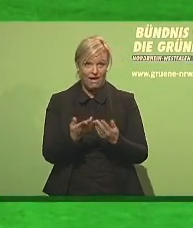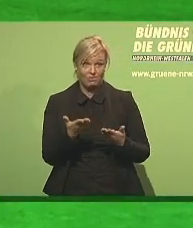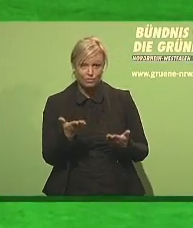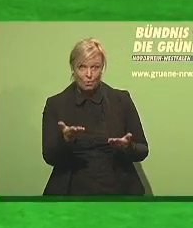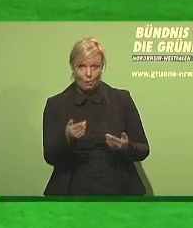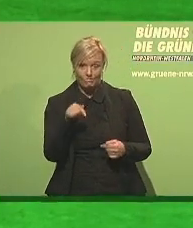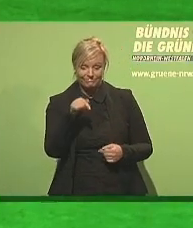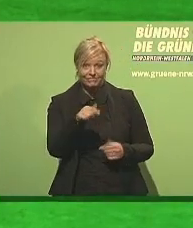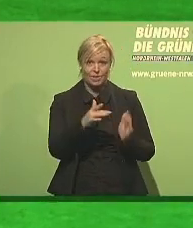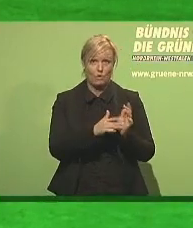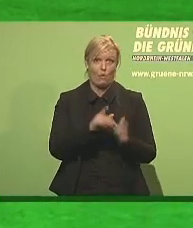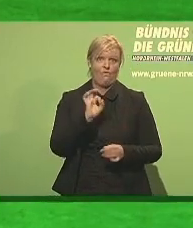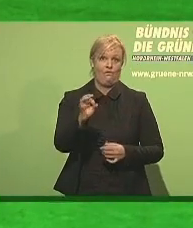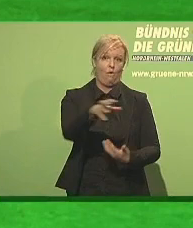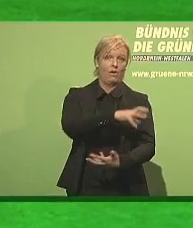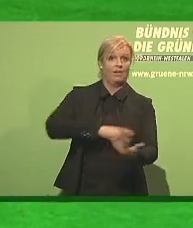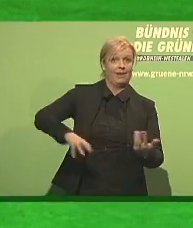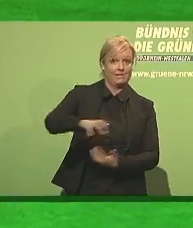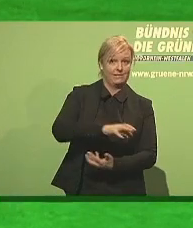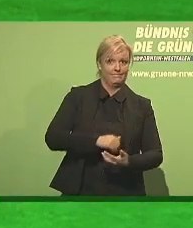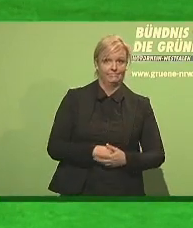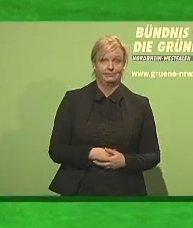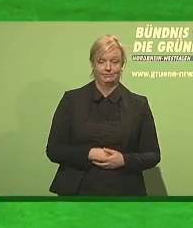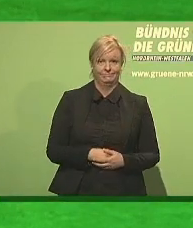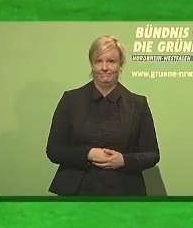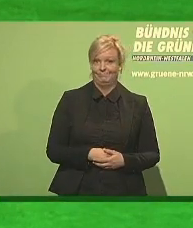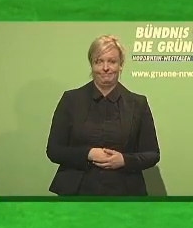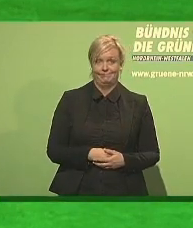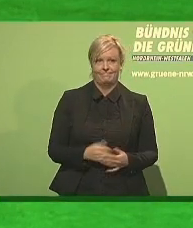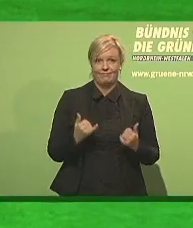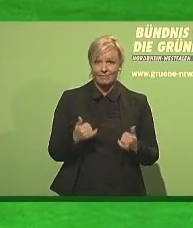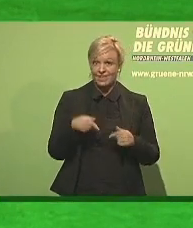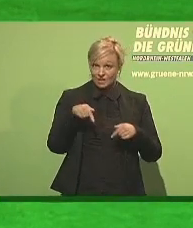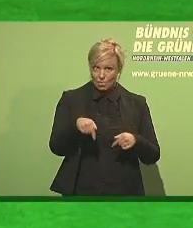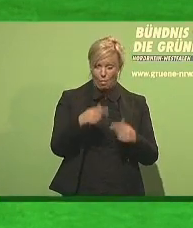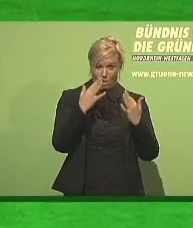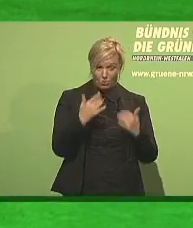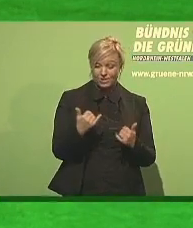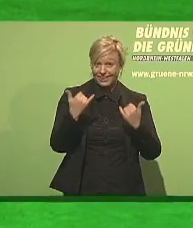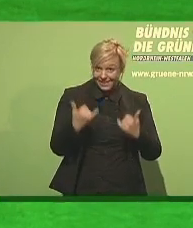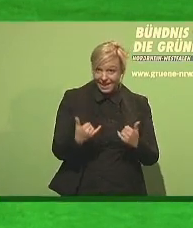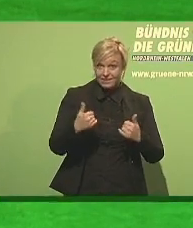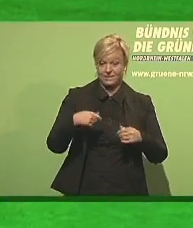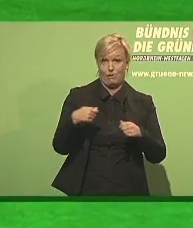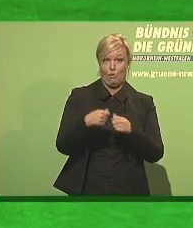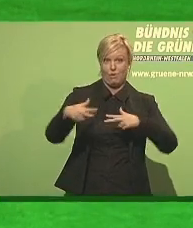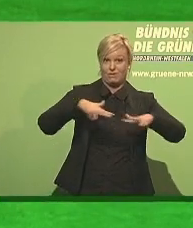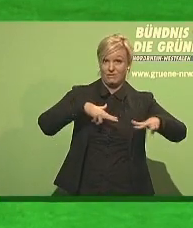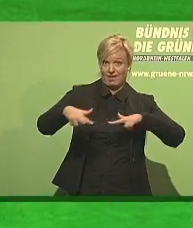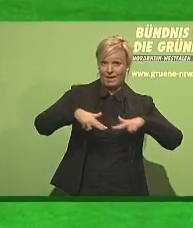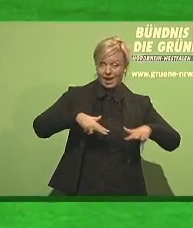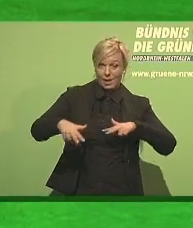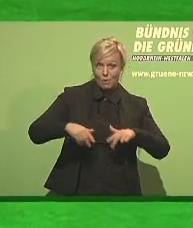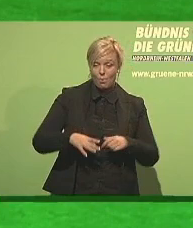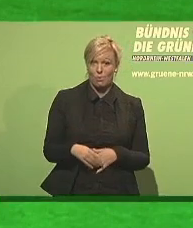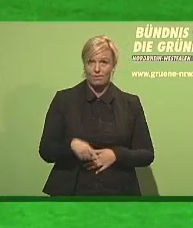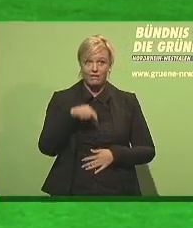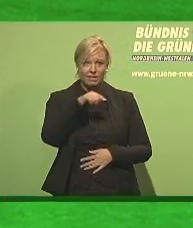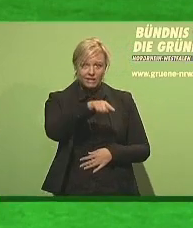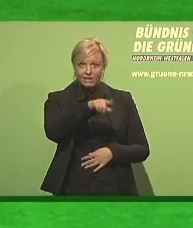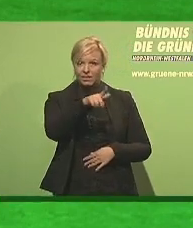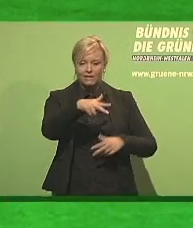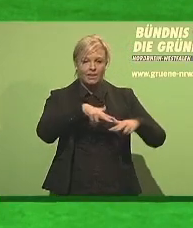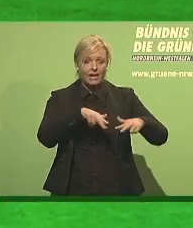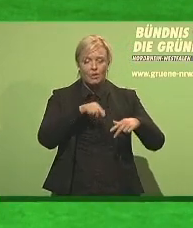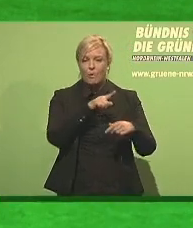war, dann kann es nicht sein, dass ausgerechnet unsere Bundesregierung so konsequent an den Lehren der Finanzmarktkrise